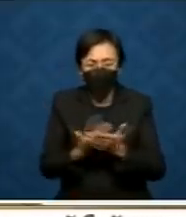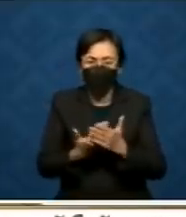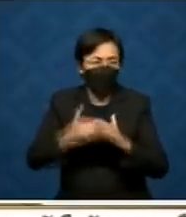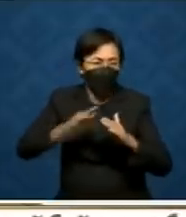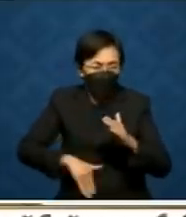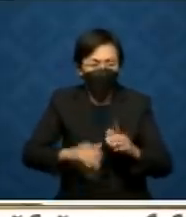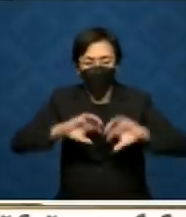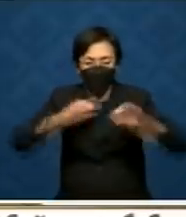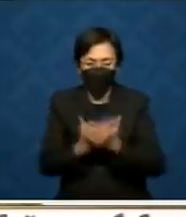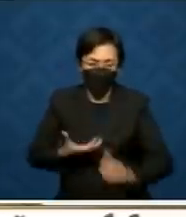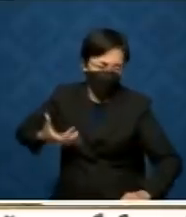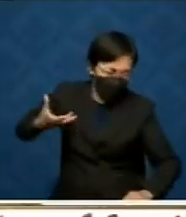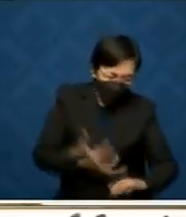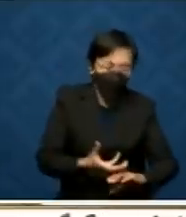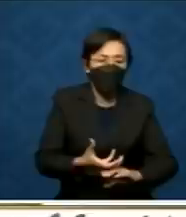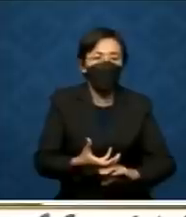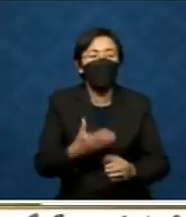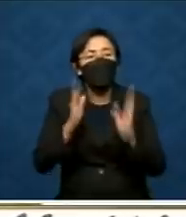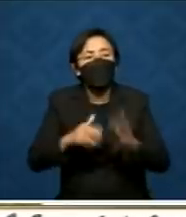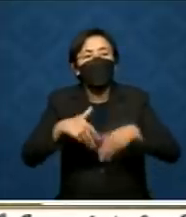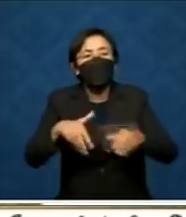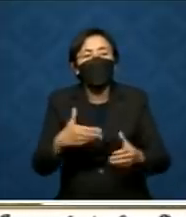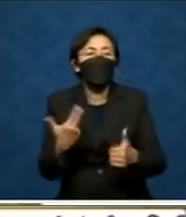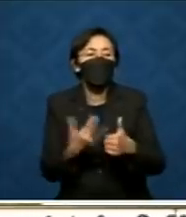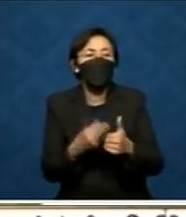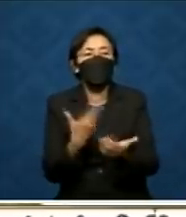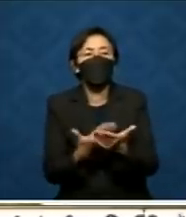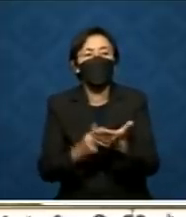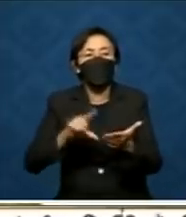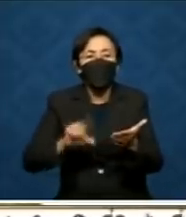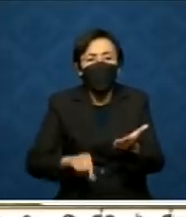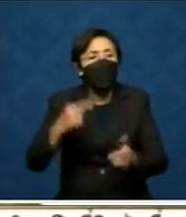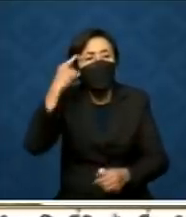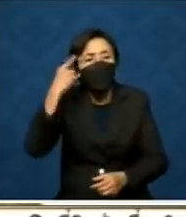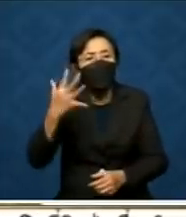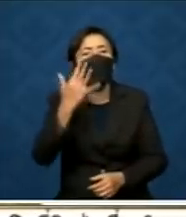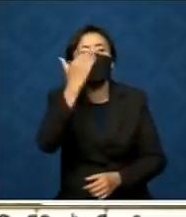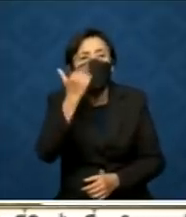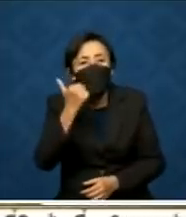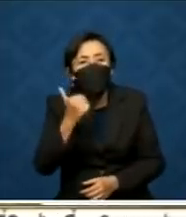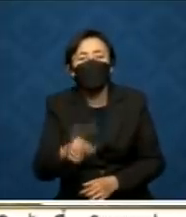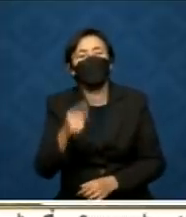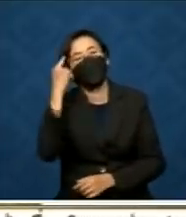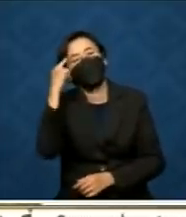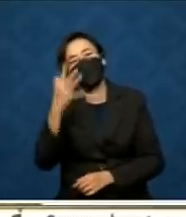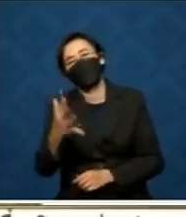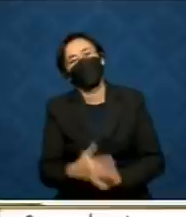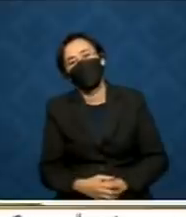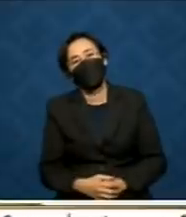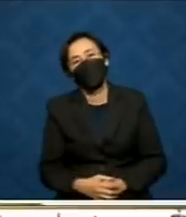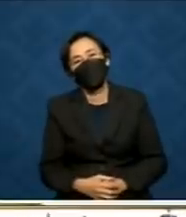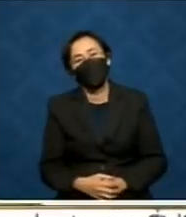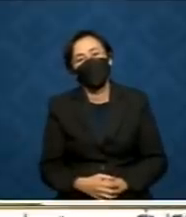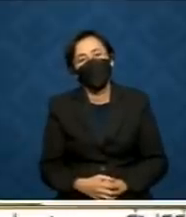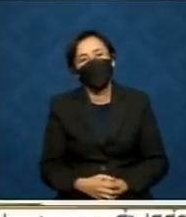ฟักเงินแล้วเติมคำผิดให้ฉันหน้าที่ซื้อถูกๆสิไม่ต้องคิดอย่างนั้นดิแต่ไม่คิดก็แล้วกัน